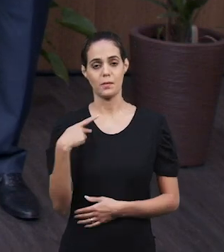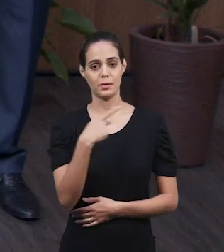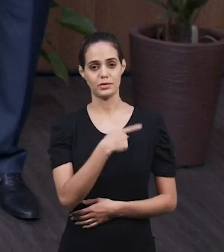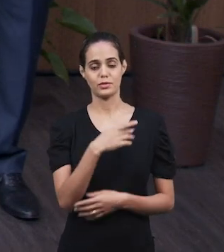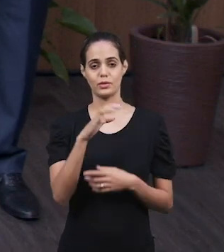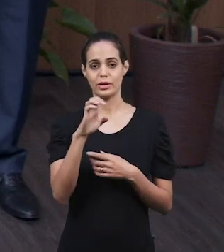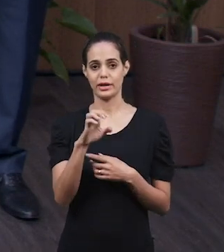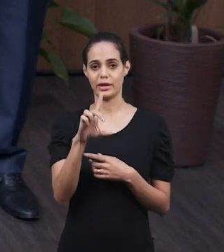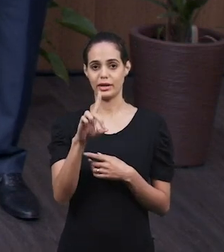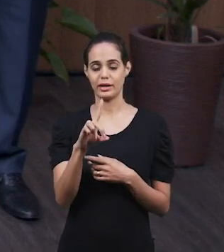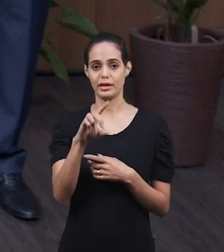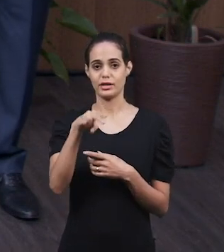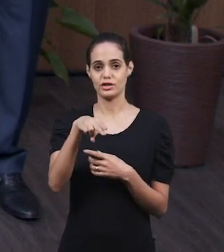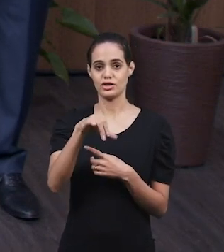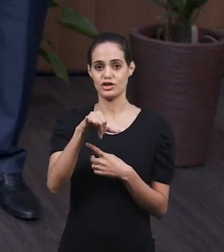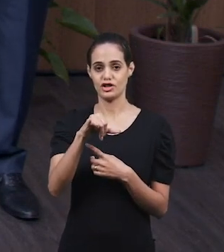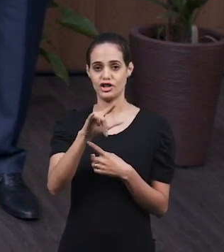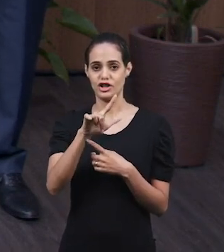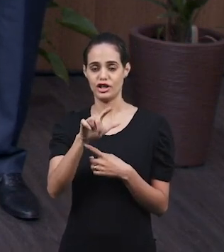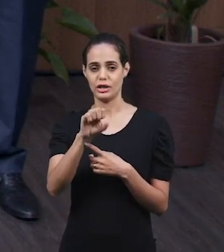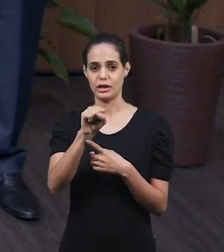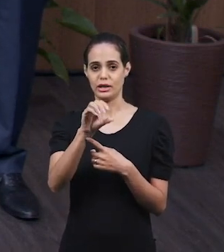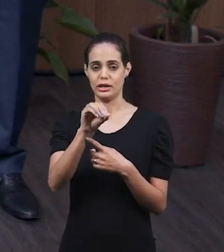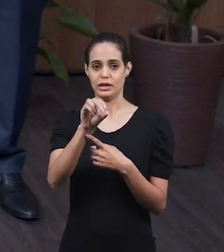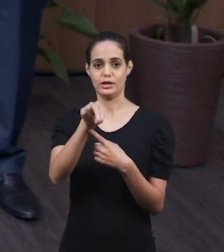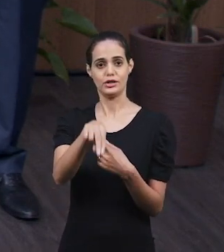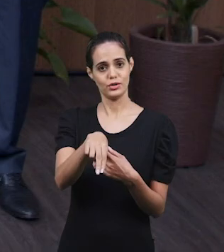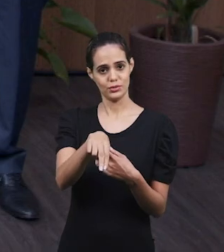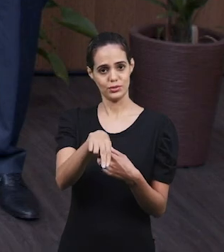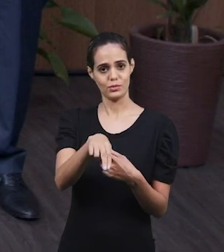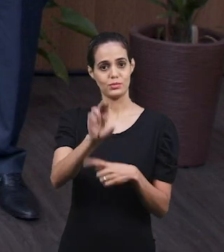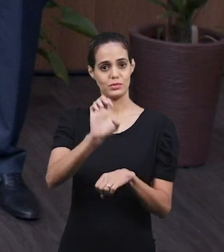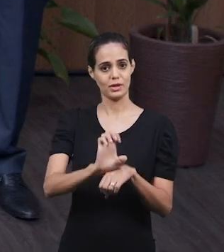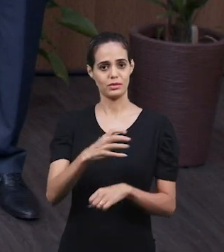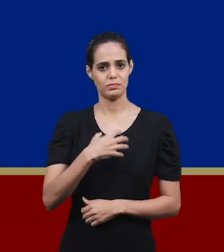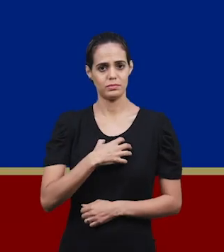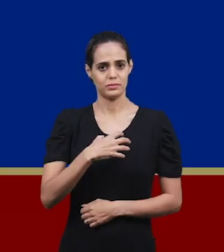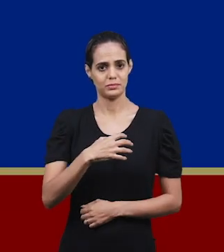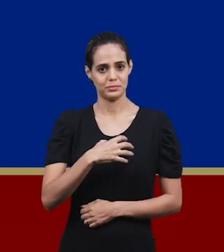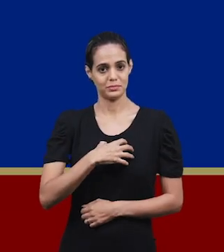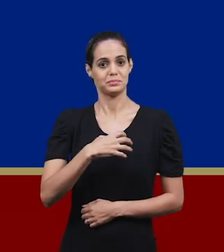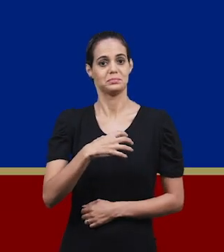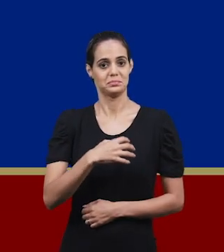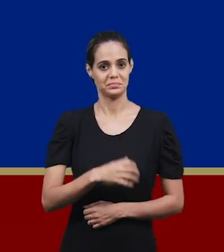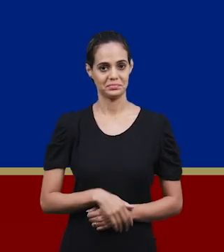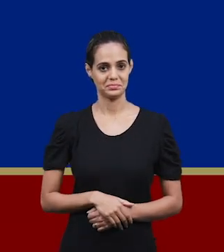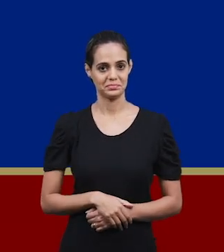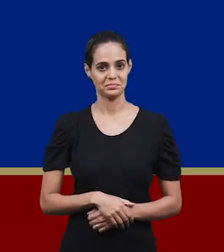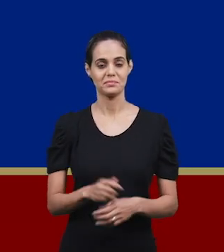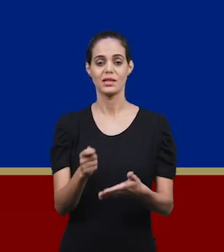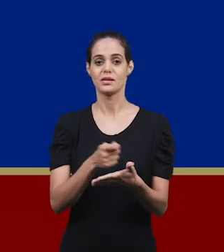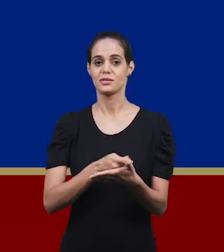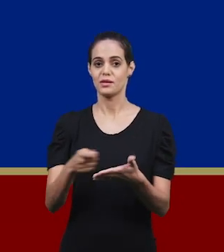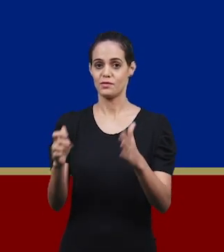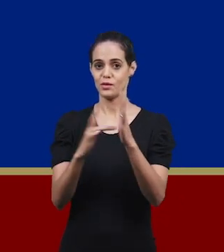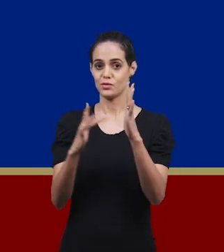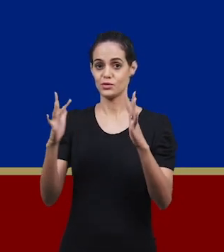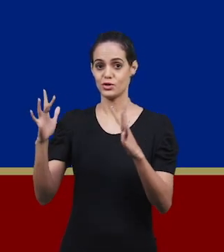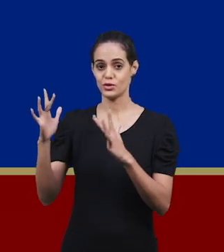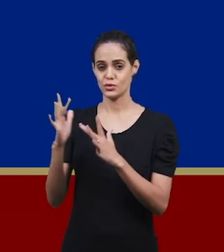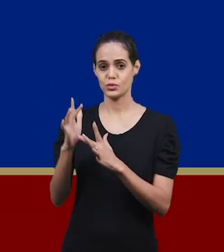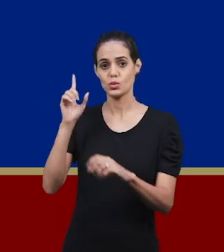été dit par le pasteur Edmilson Santos de Macaraibaya. Pendant le